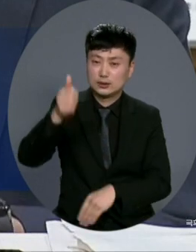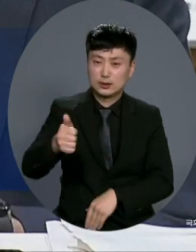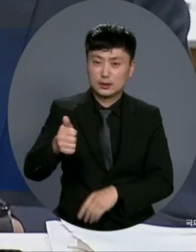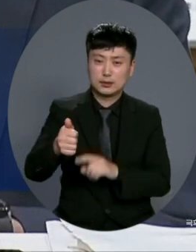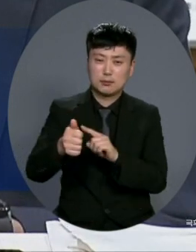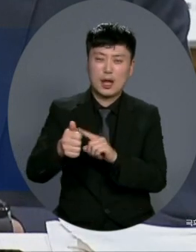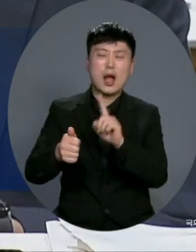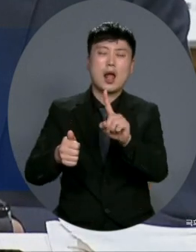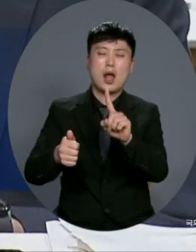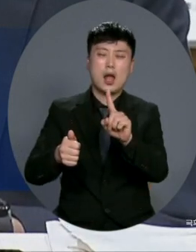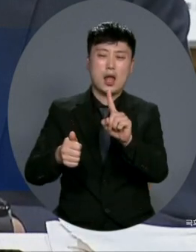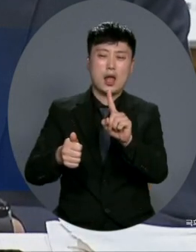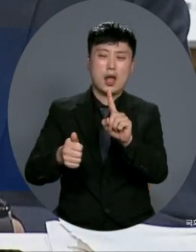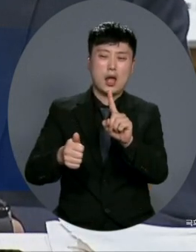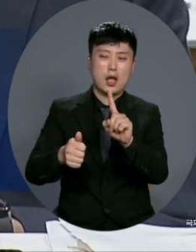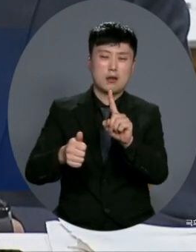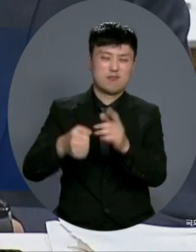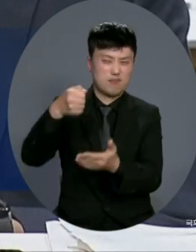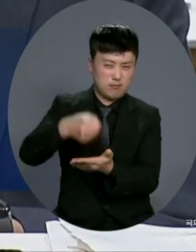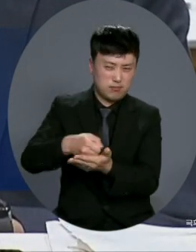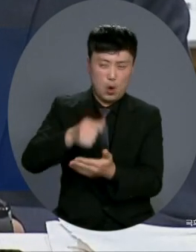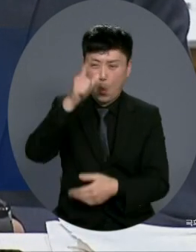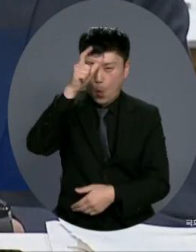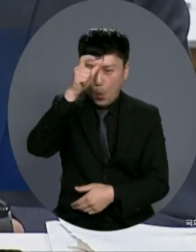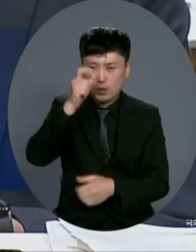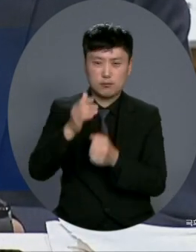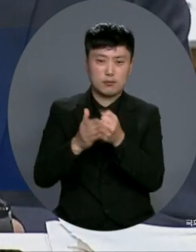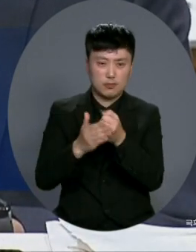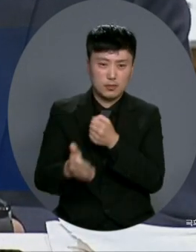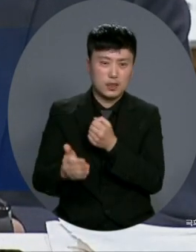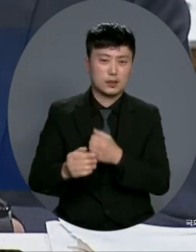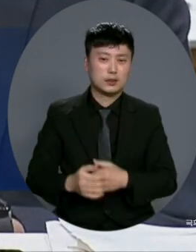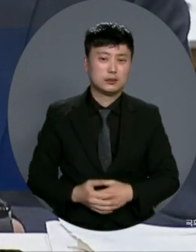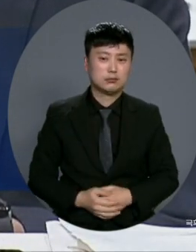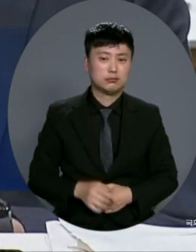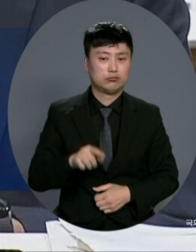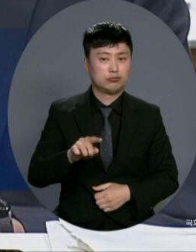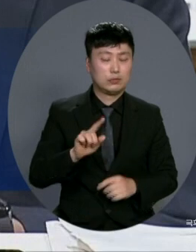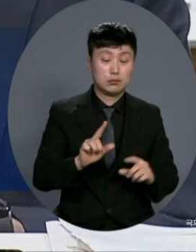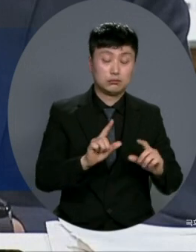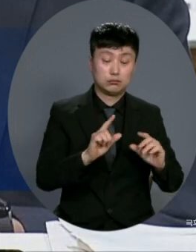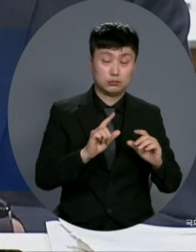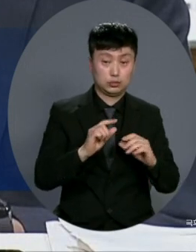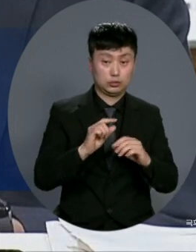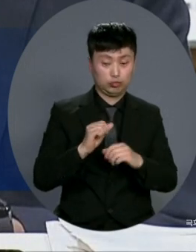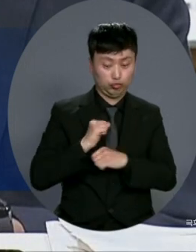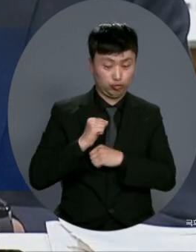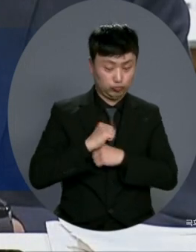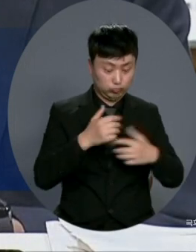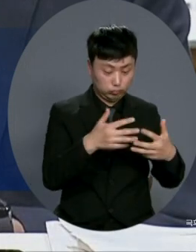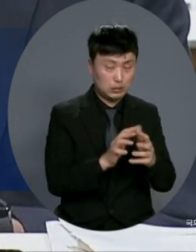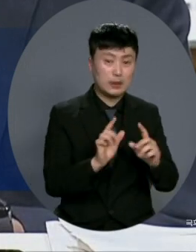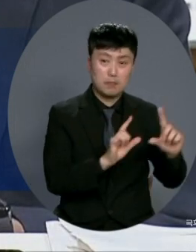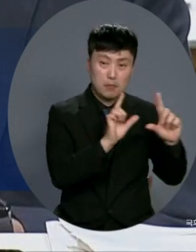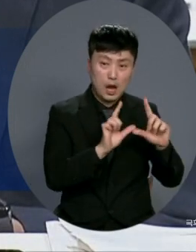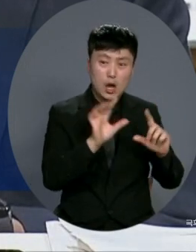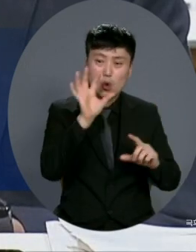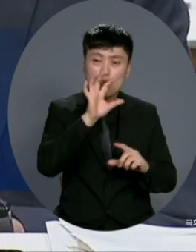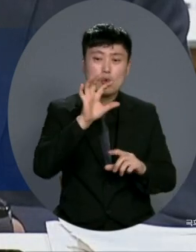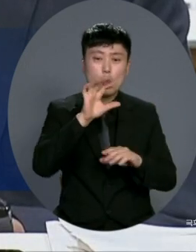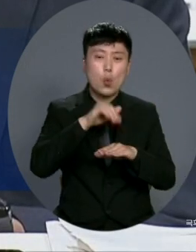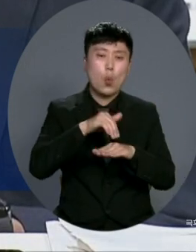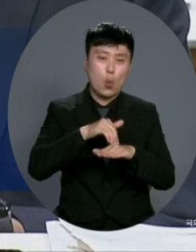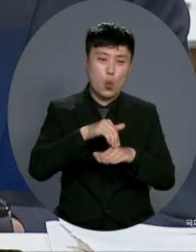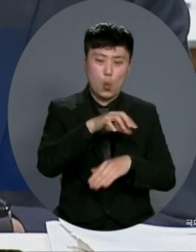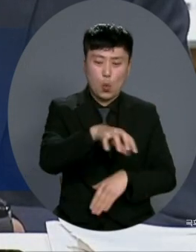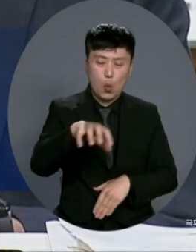대구시장님께서 한 군데만 한정해서 지금 하고 있기 때문에 그게 이제 저희들이 작전선 정규직군뿐만 아니라 훈련양이권을